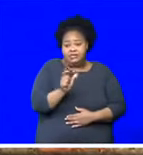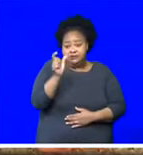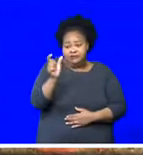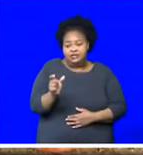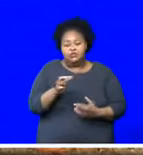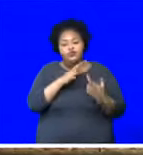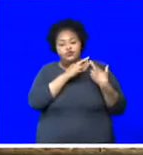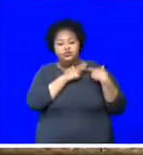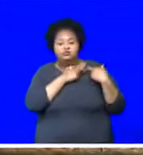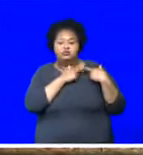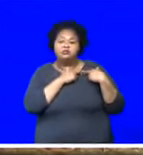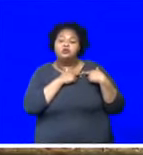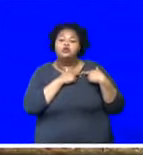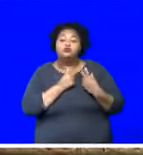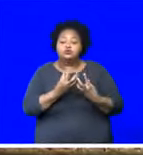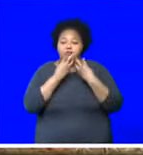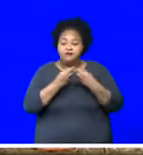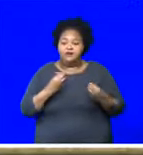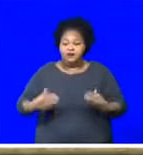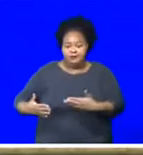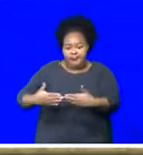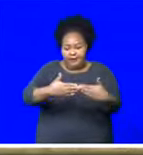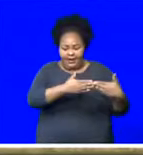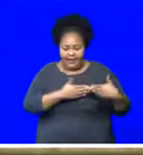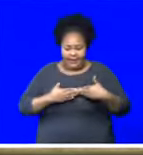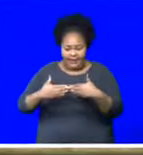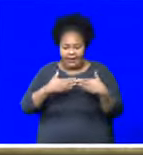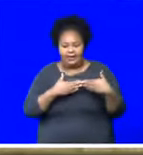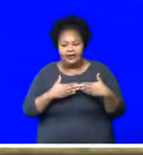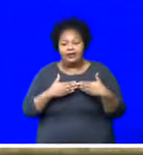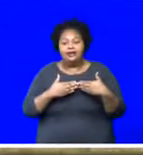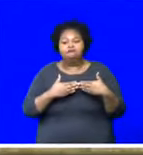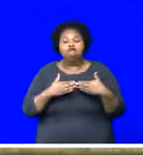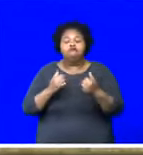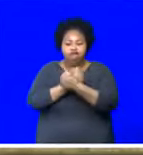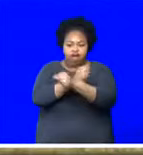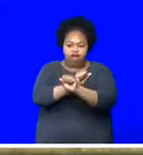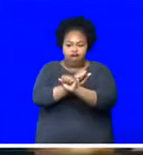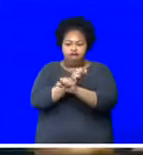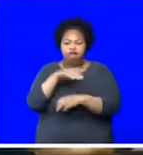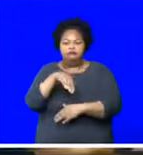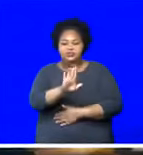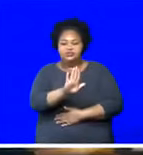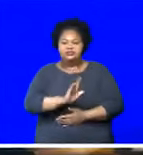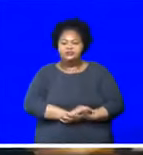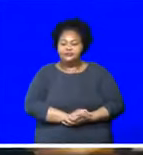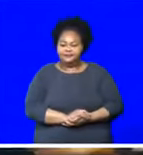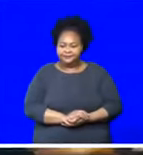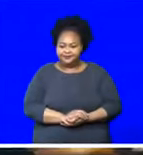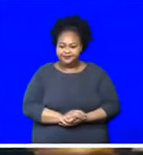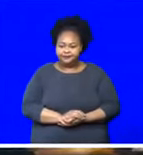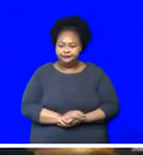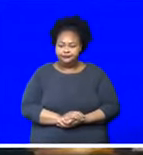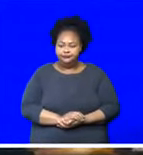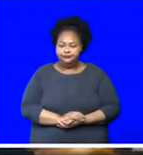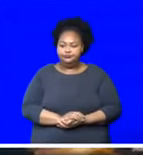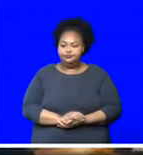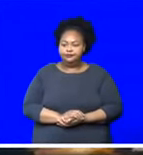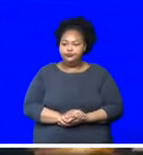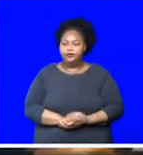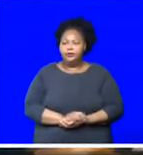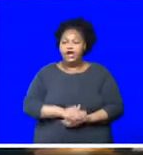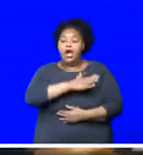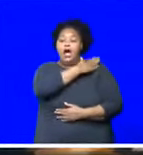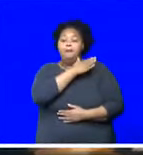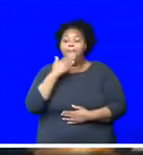kubavikela. Tindzabeni teSwatini TV kubika Nelson Wendlanga Amandla kunambongwa Dube emaphala le. Injuna yelitiko